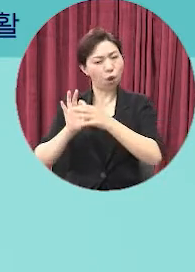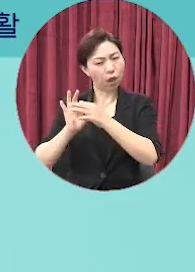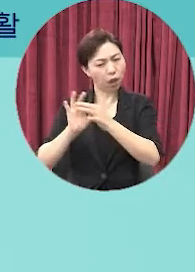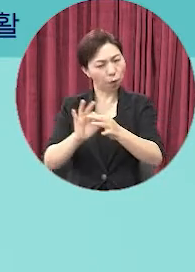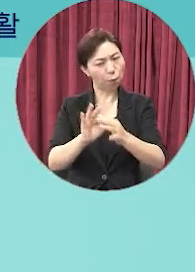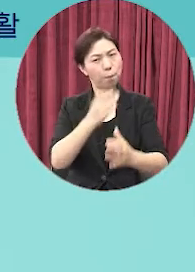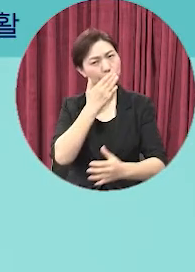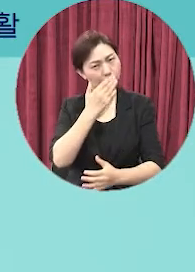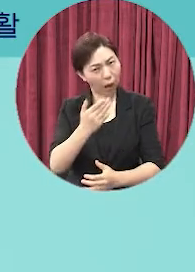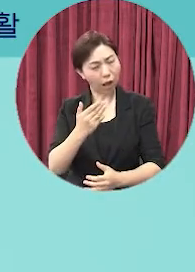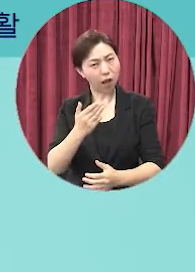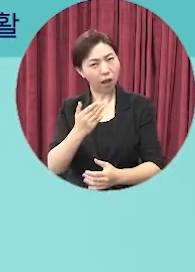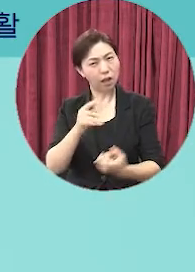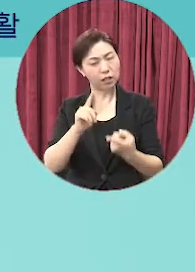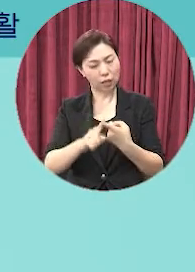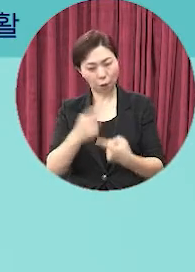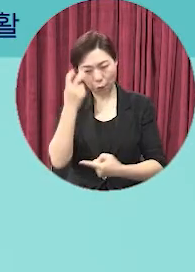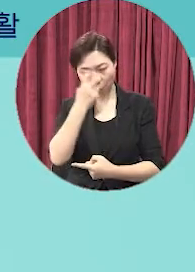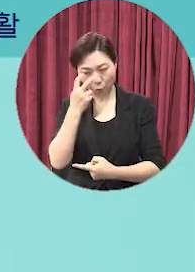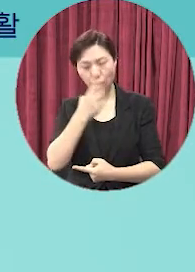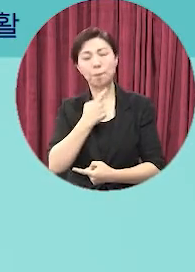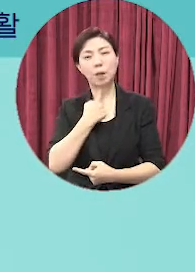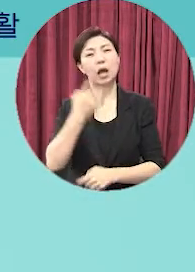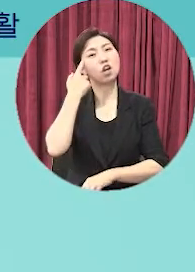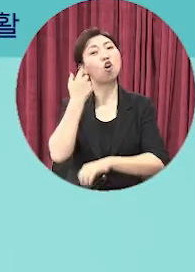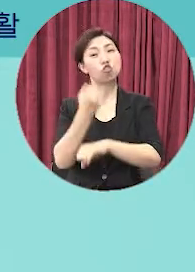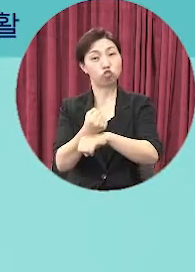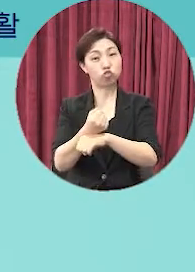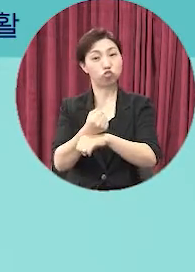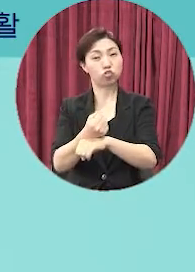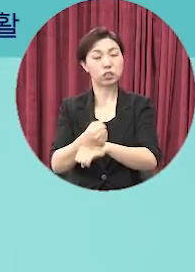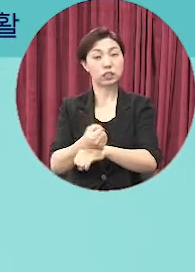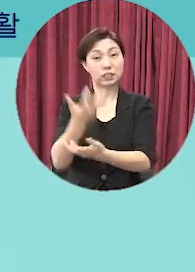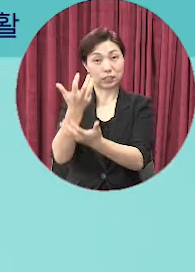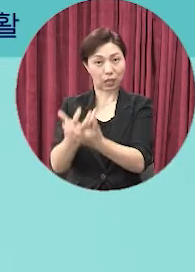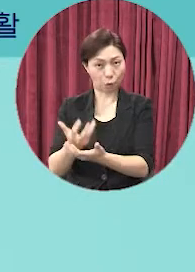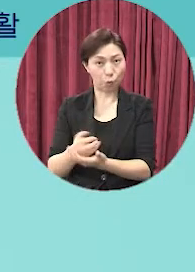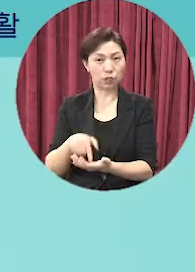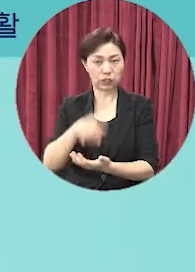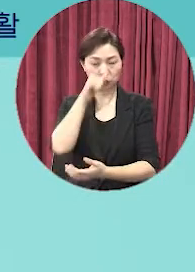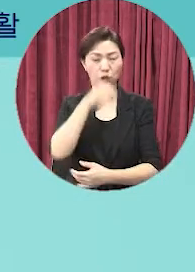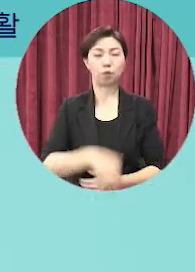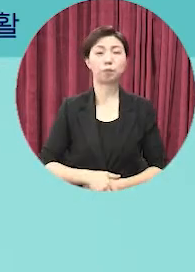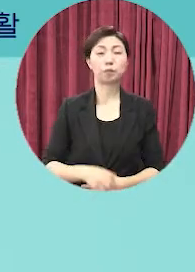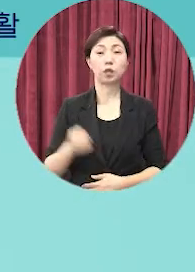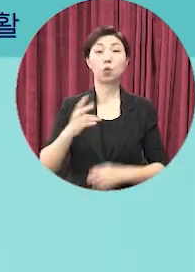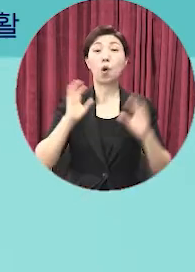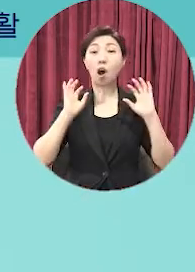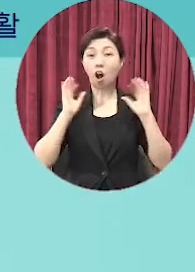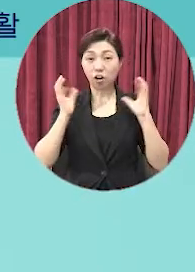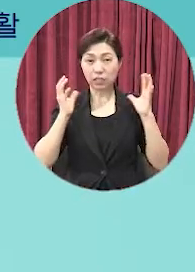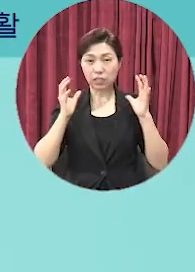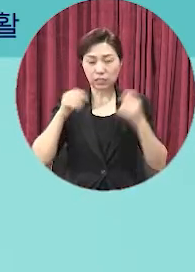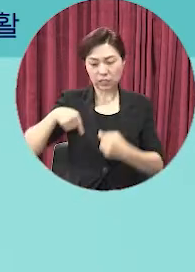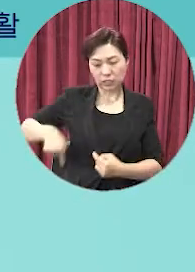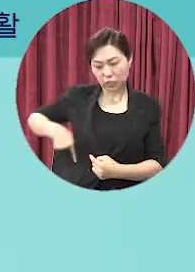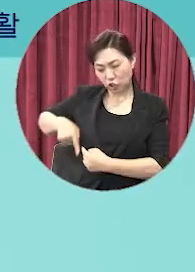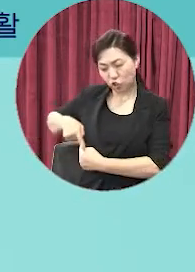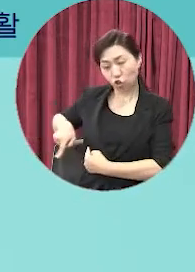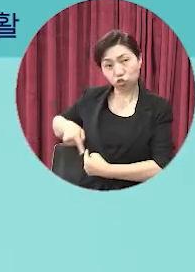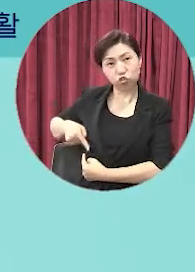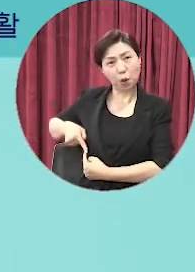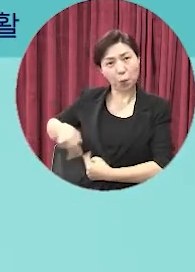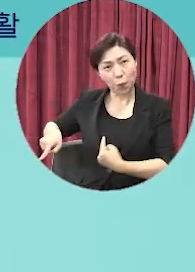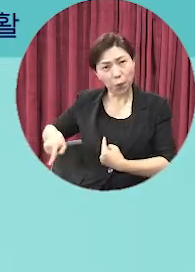유지됐는지를 검토를 했던 연구입니다. 그리고 또 어린 소아 척추 장애 아동을